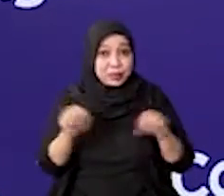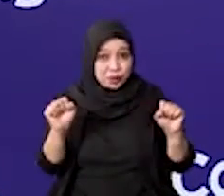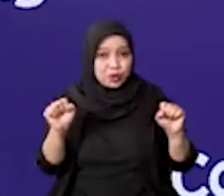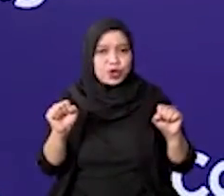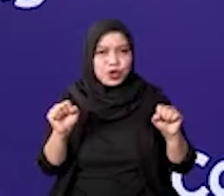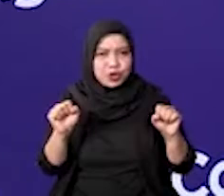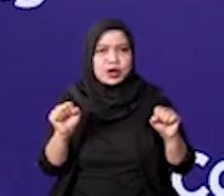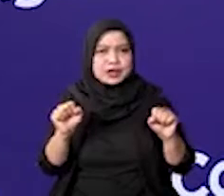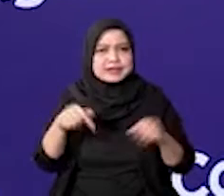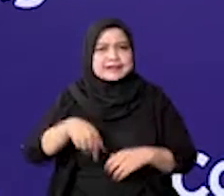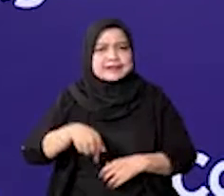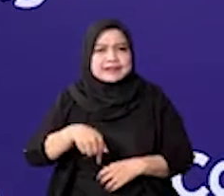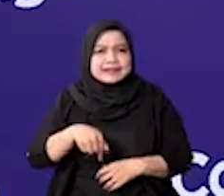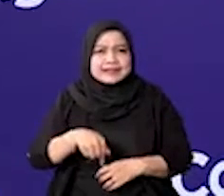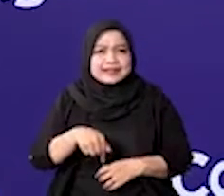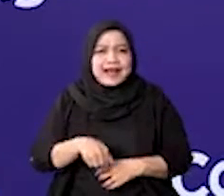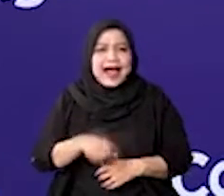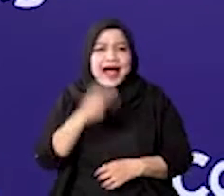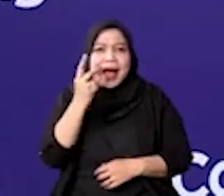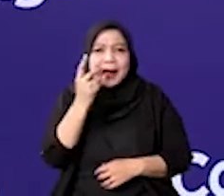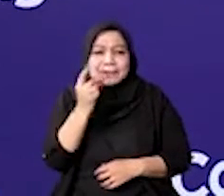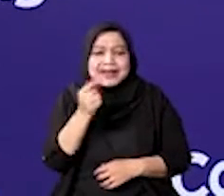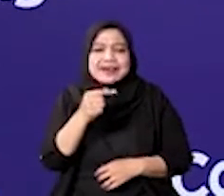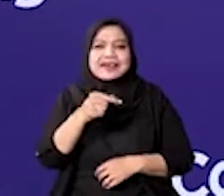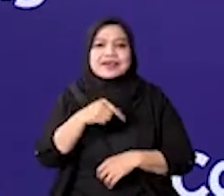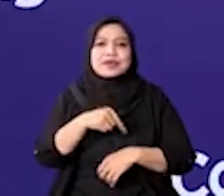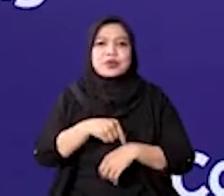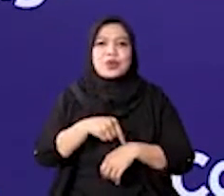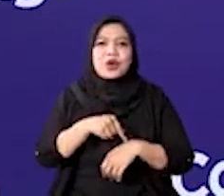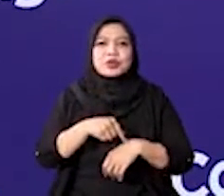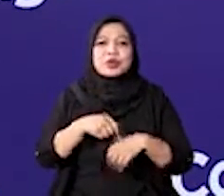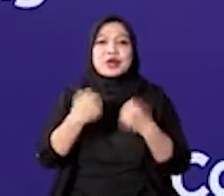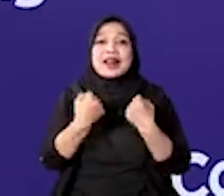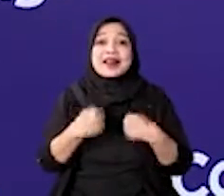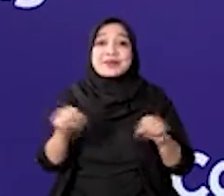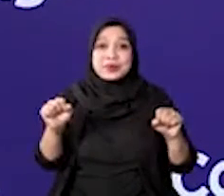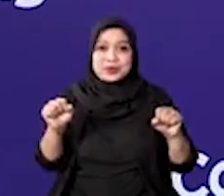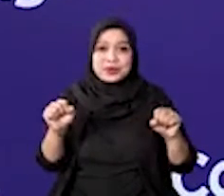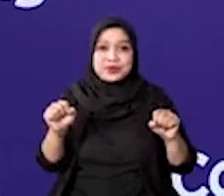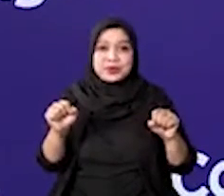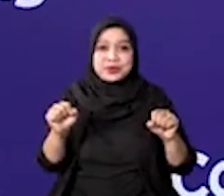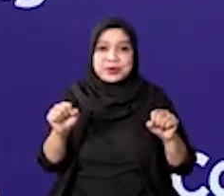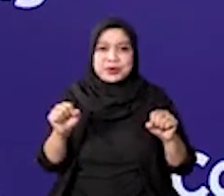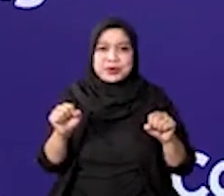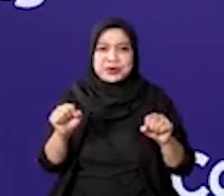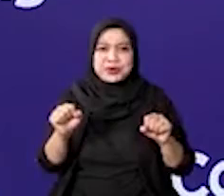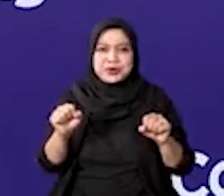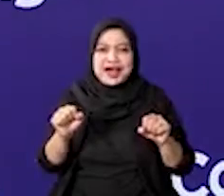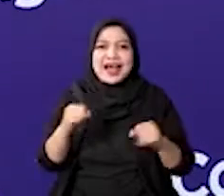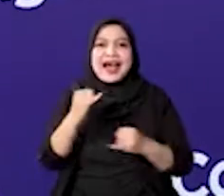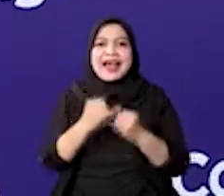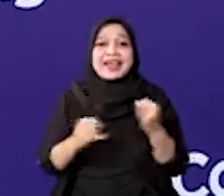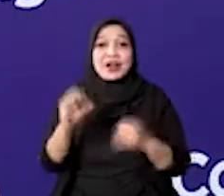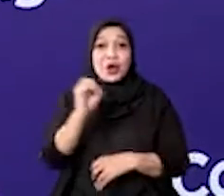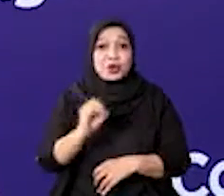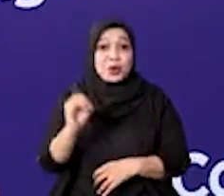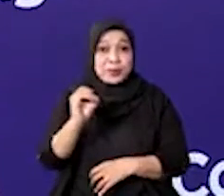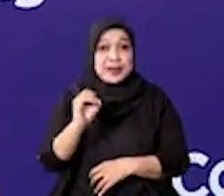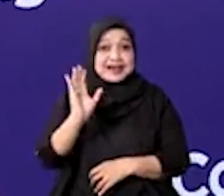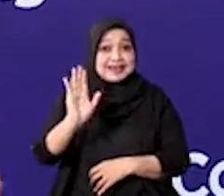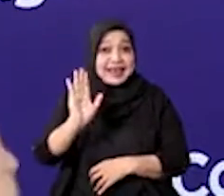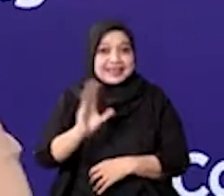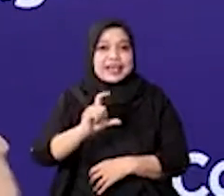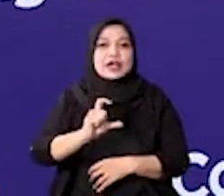ini sudah Ma masuk liburan ya liburan e apa namanya akhir Oktober nanti ada cuti bersama dan lain